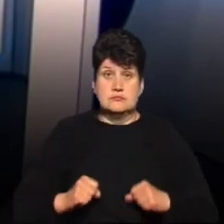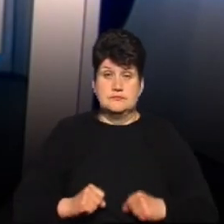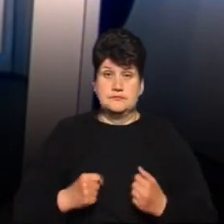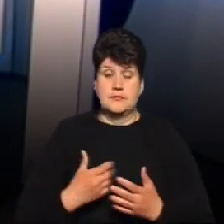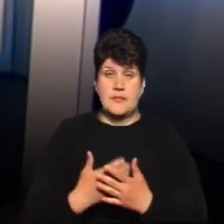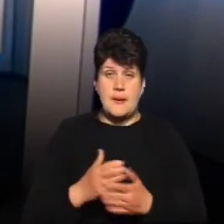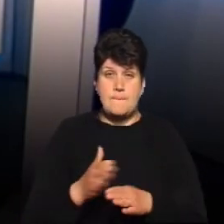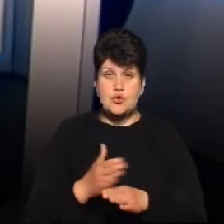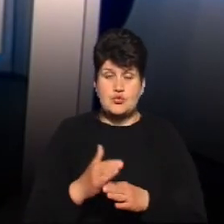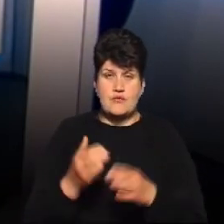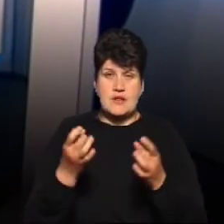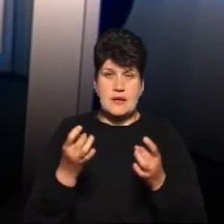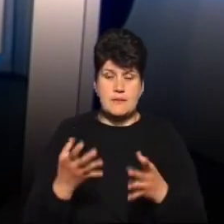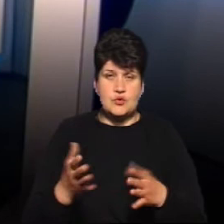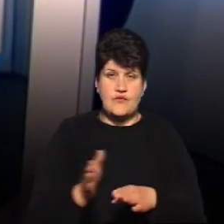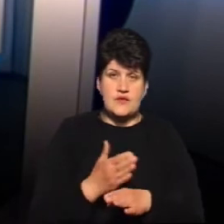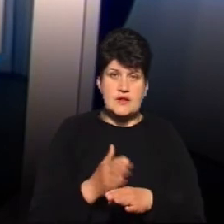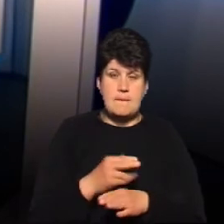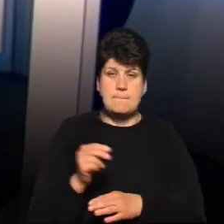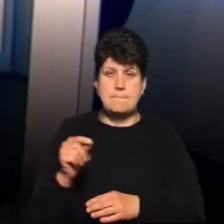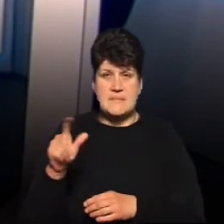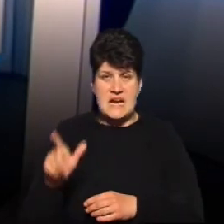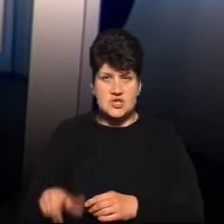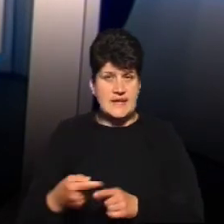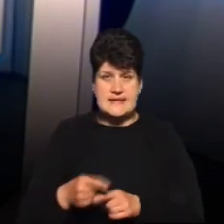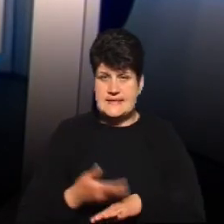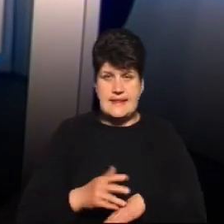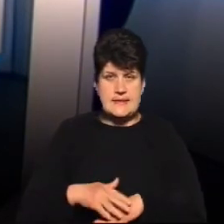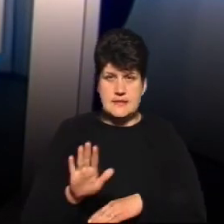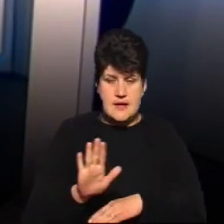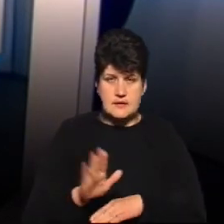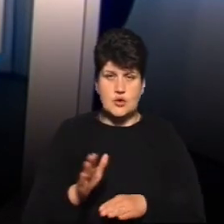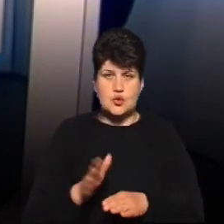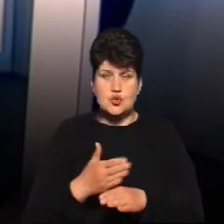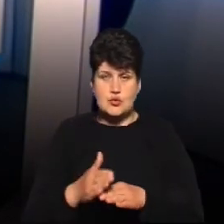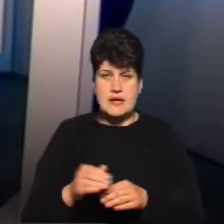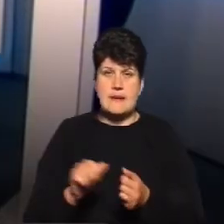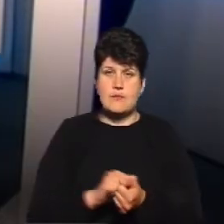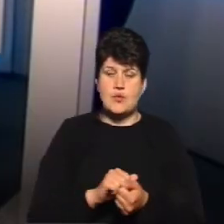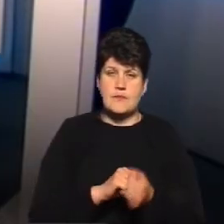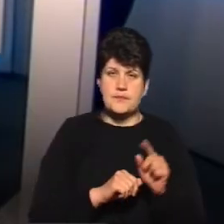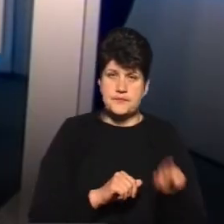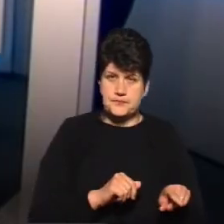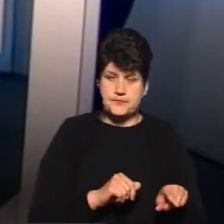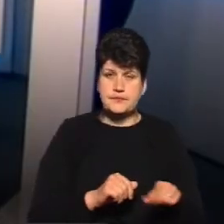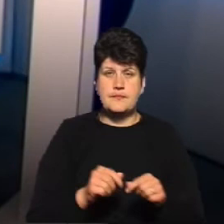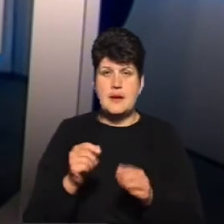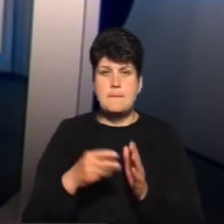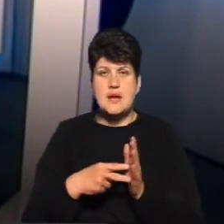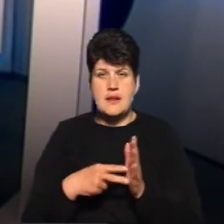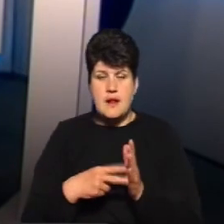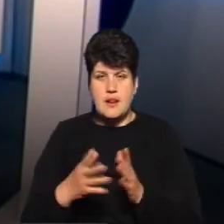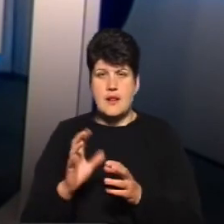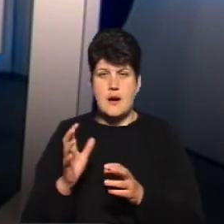просто відкинувши ПЕТ-пляшки, це не складно. Якщо сортувати вже і папір, і батарейки, лампочки, і всі